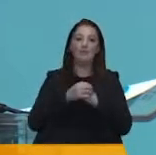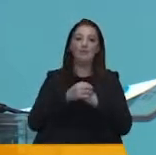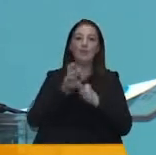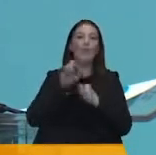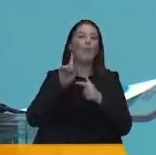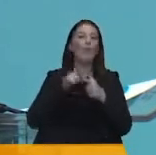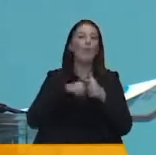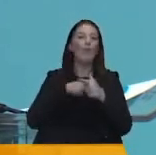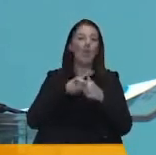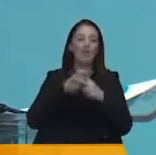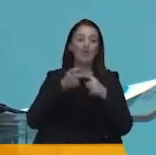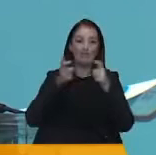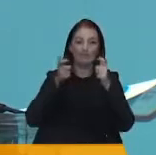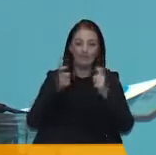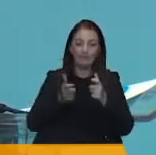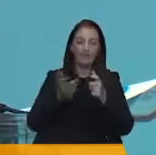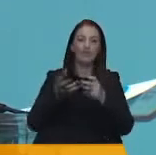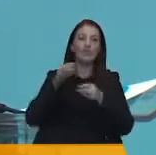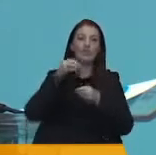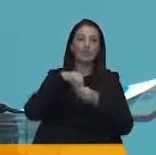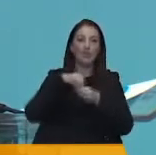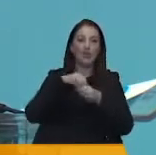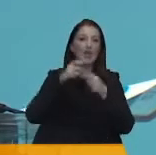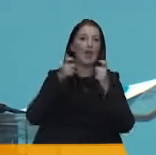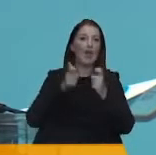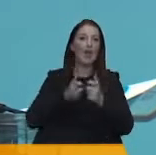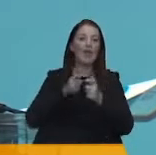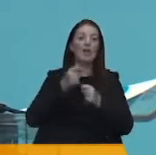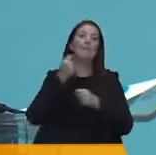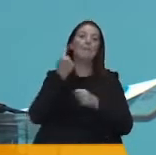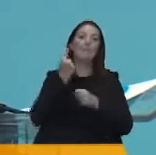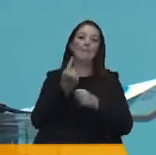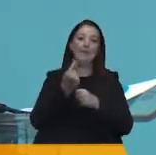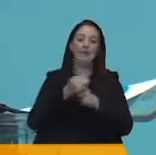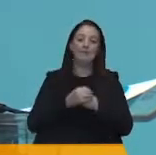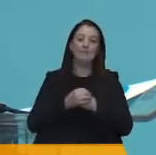proje alanının içerisindeki yerlerden bir tanesi.